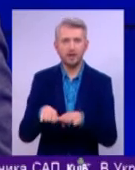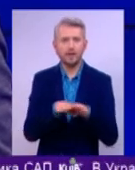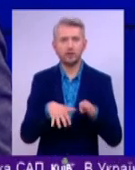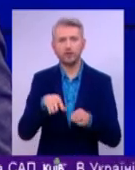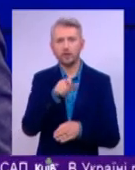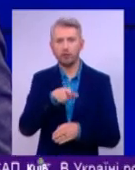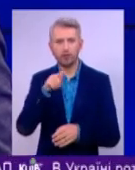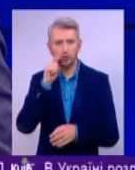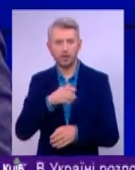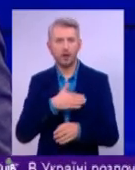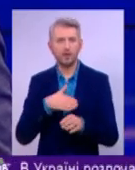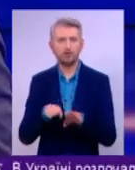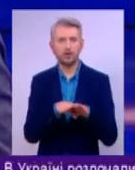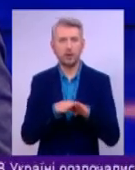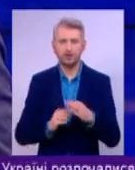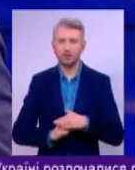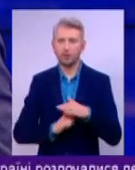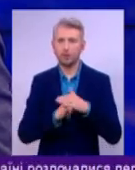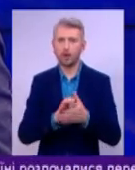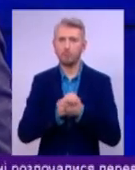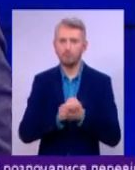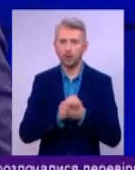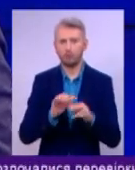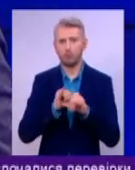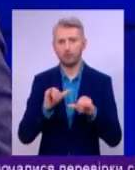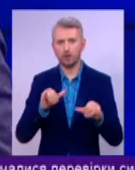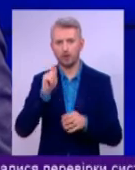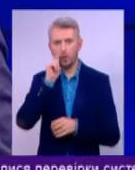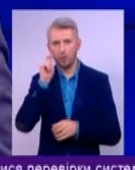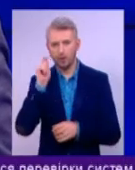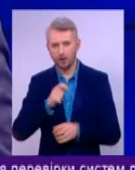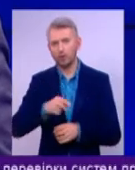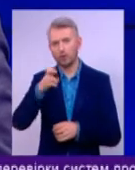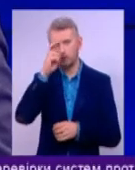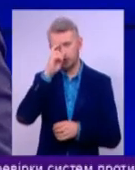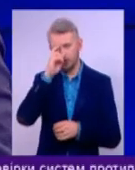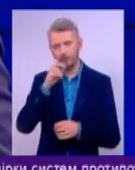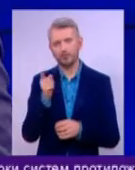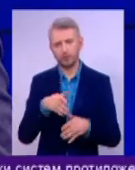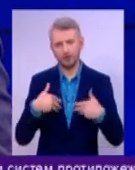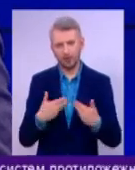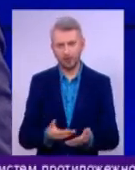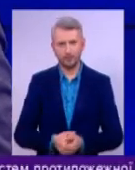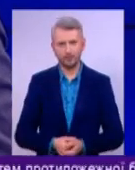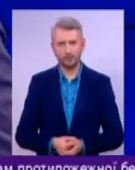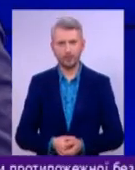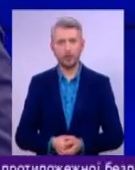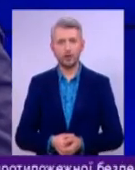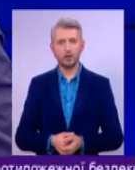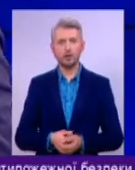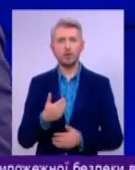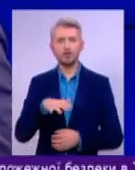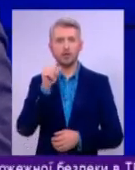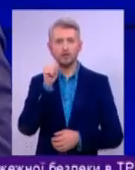а наша єдність – запорука миру і процвітання української держави. Тож, хак Песах Самеах.